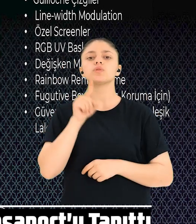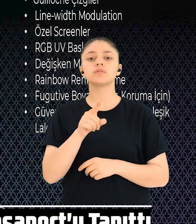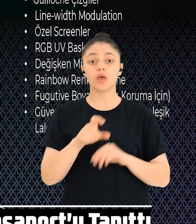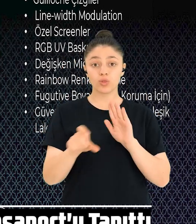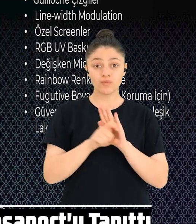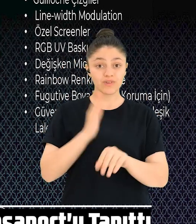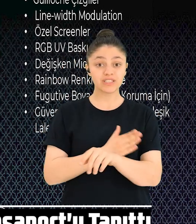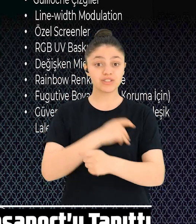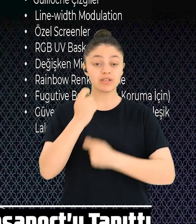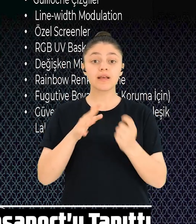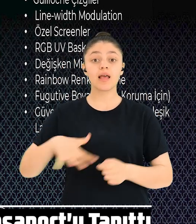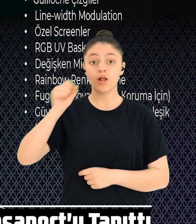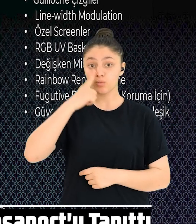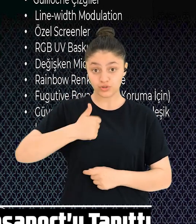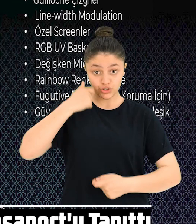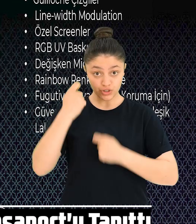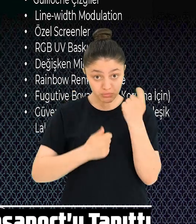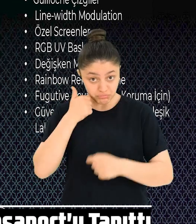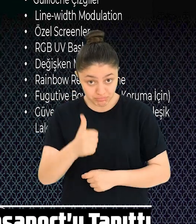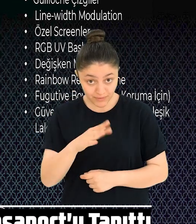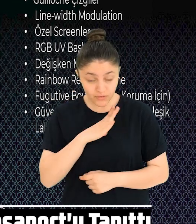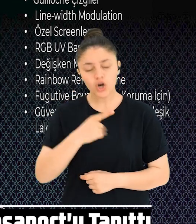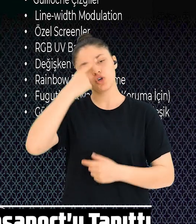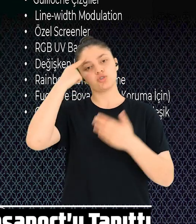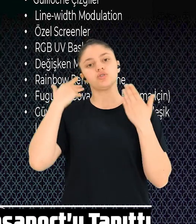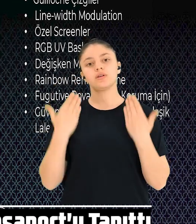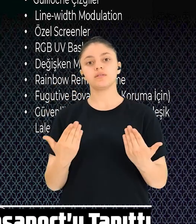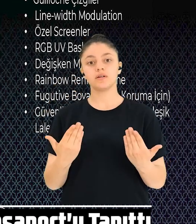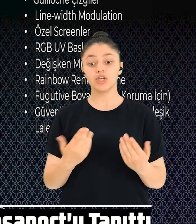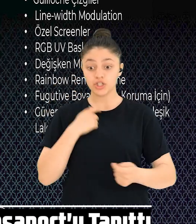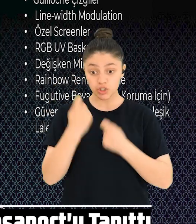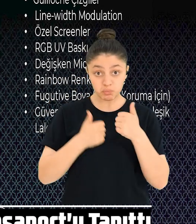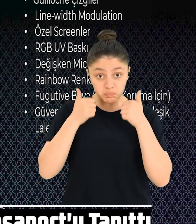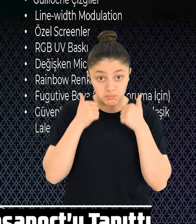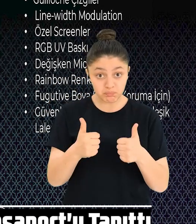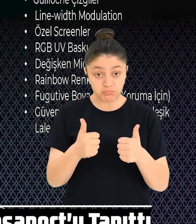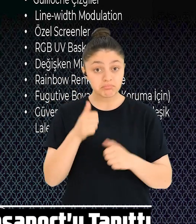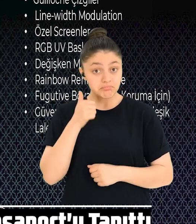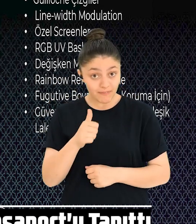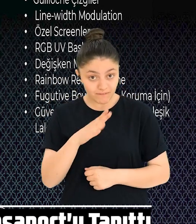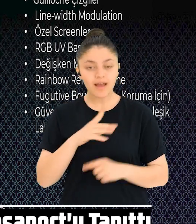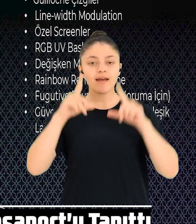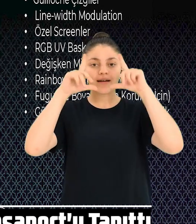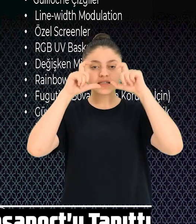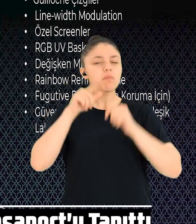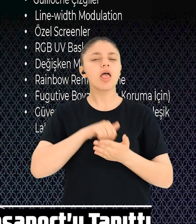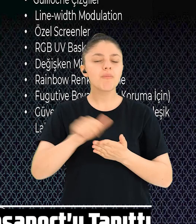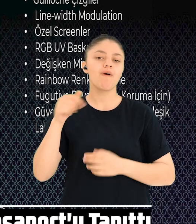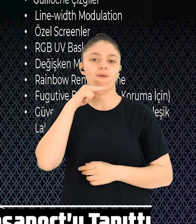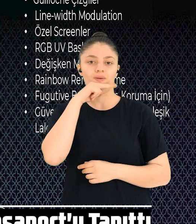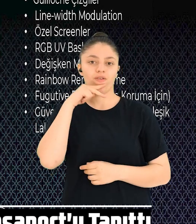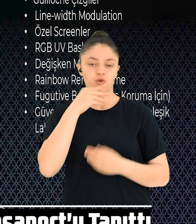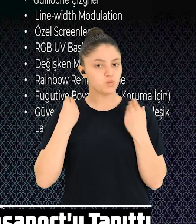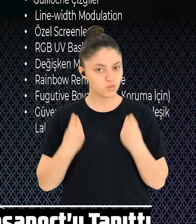Nüfus Vatandaş İşleri Genel Müdürümüz gerçekleştirebilirse, inşallah yetiştirebilirlerse resimler renkli olacak. Böyle